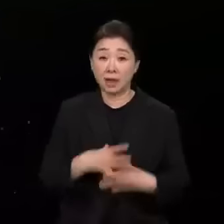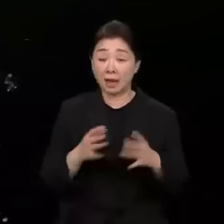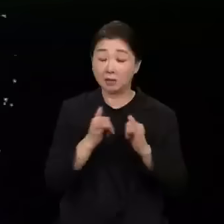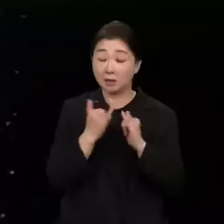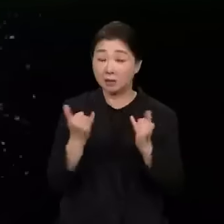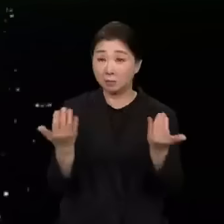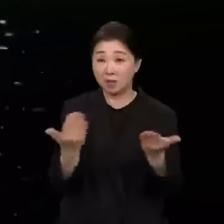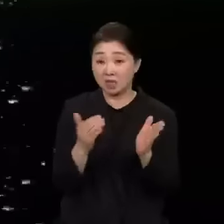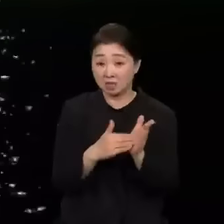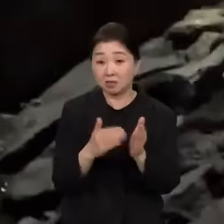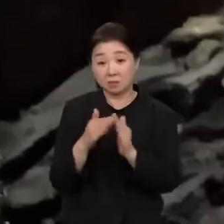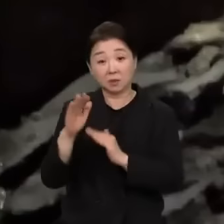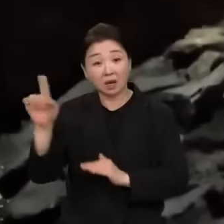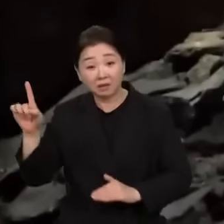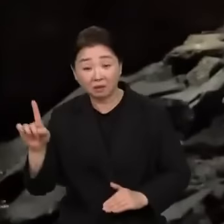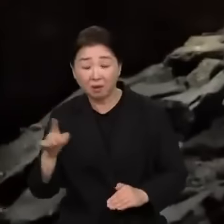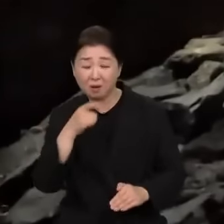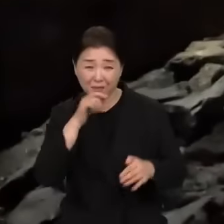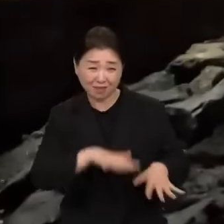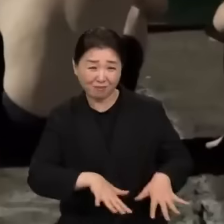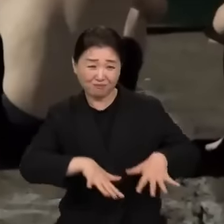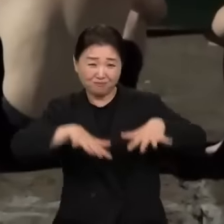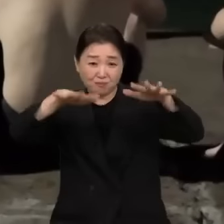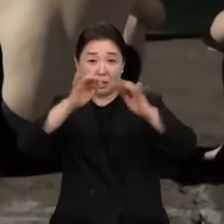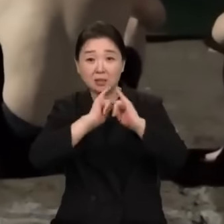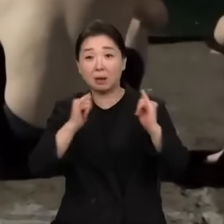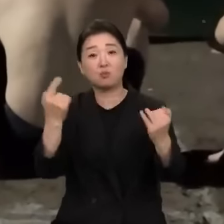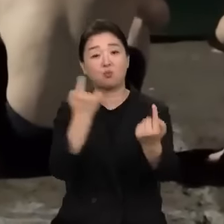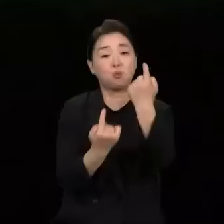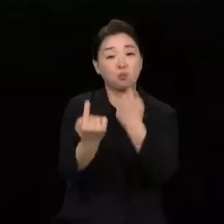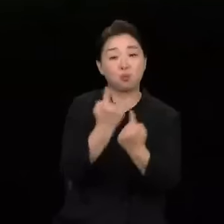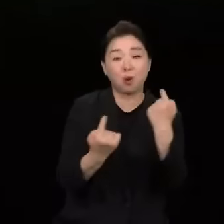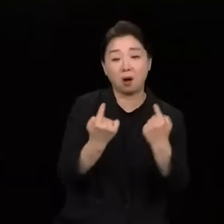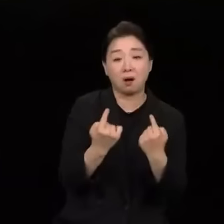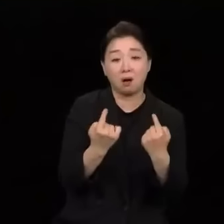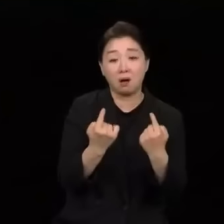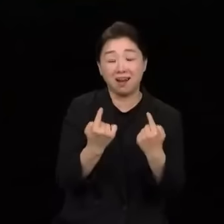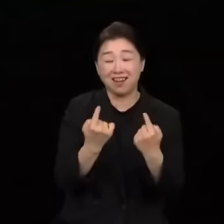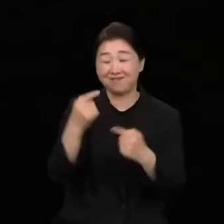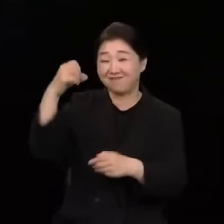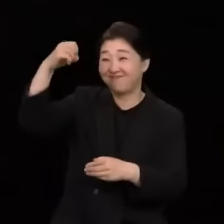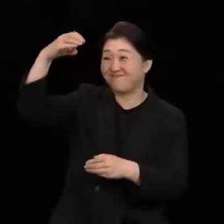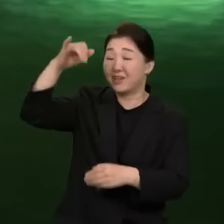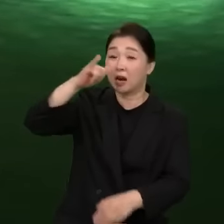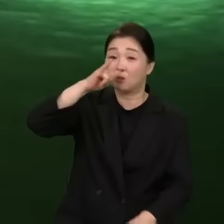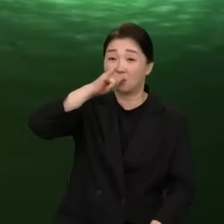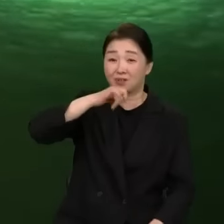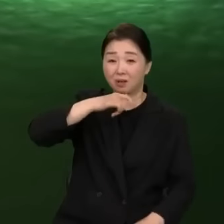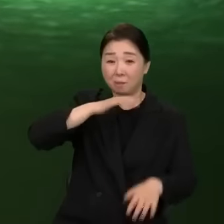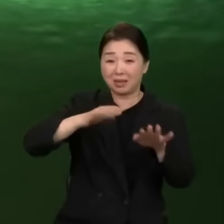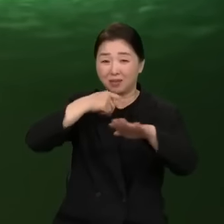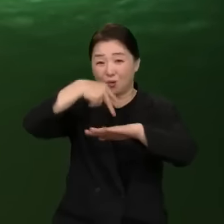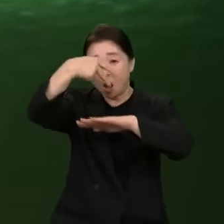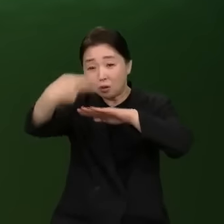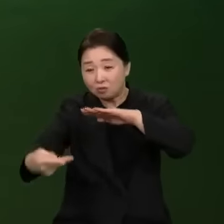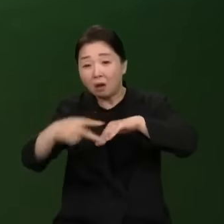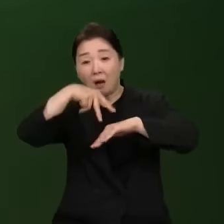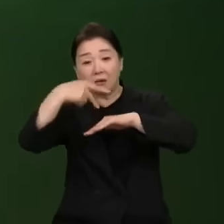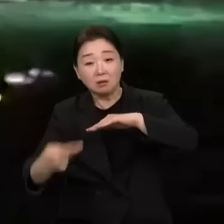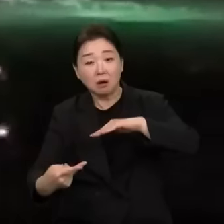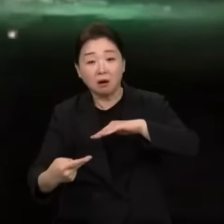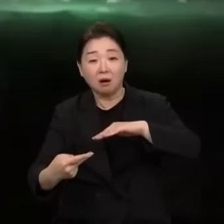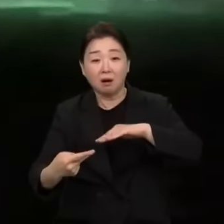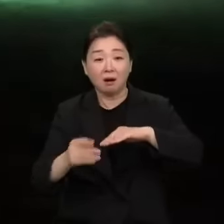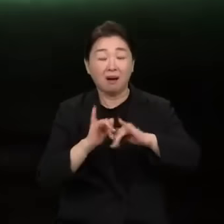저녁 바닷물이 들어차는 만조가 되자 사람들이 모여듭니다. 가로등에 의지해 바닷속으로 뛰어드는 사람들.